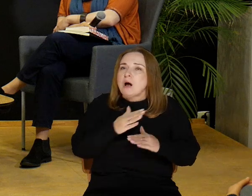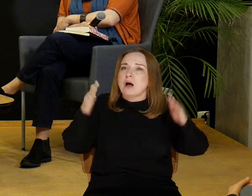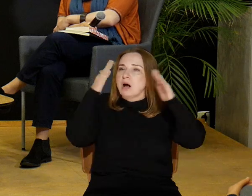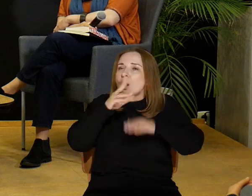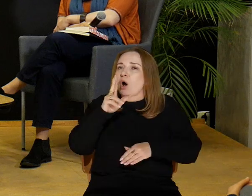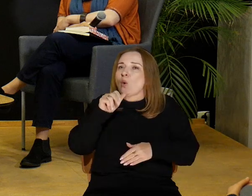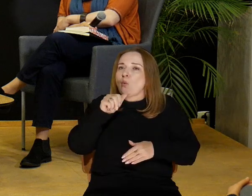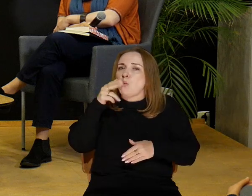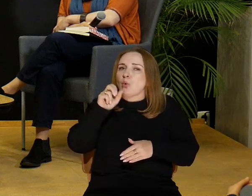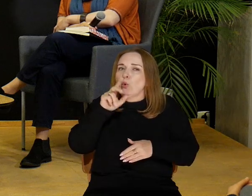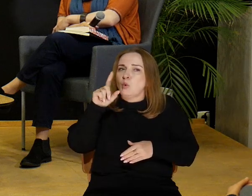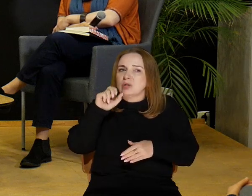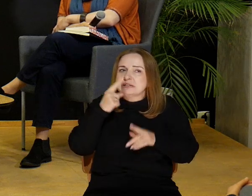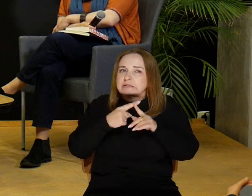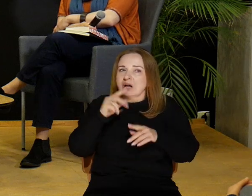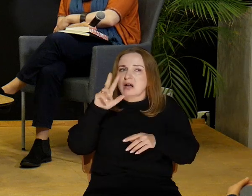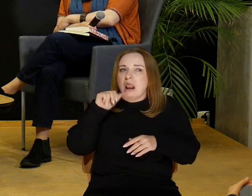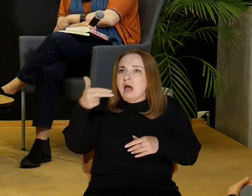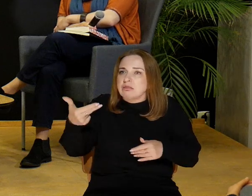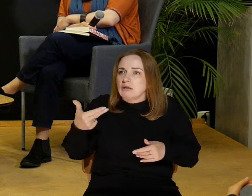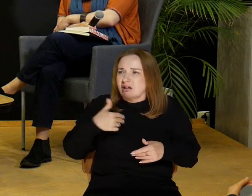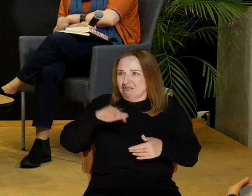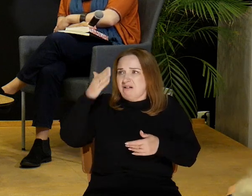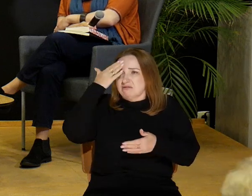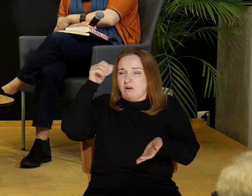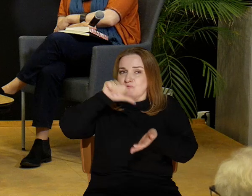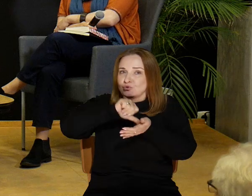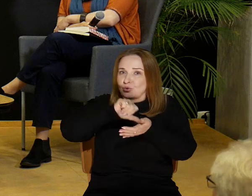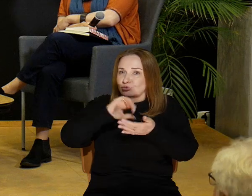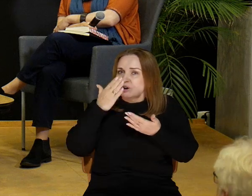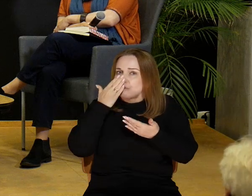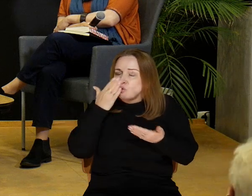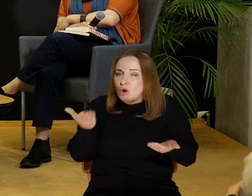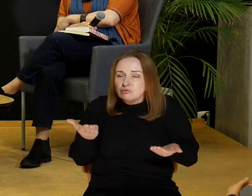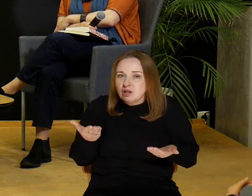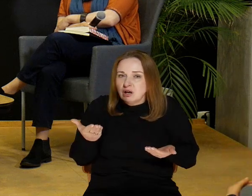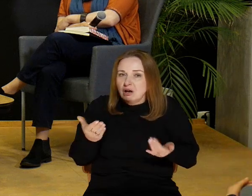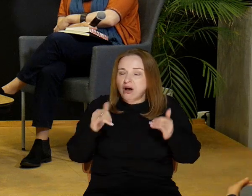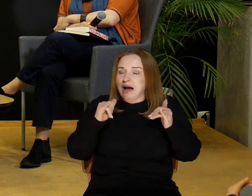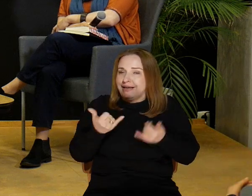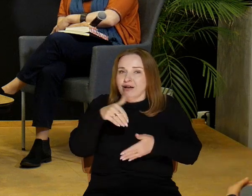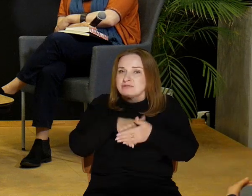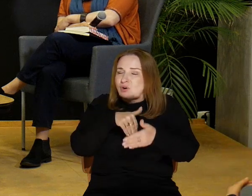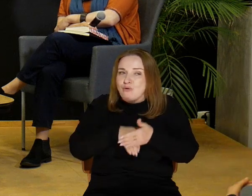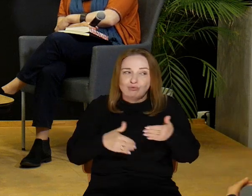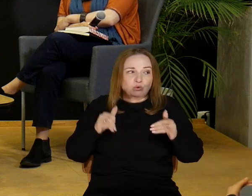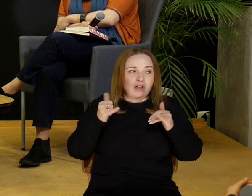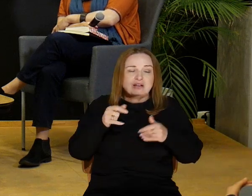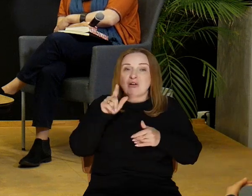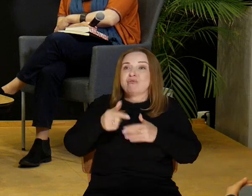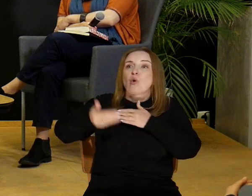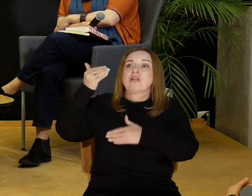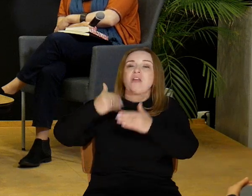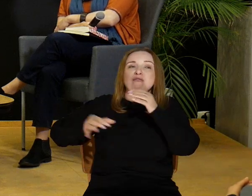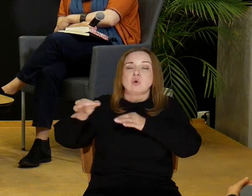który poznałam tak trochę od środka i to jak tam pracują właśnie, jak tam pracuje